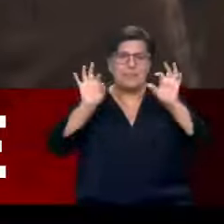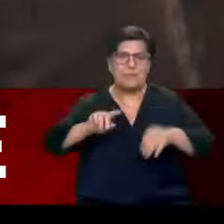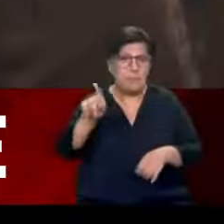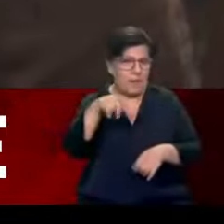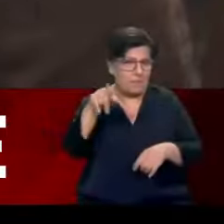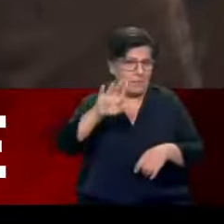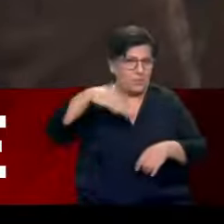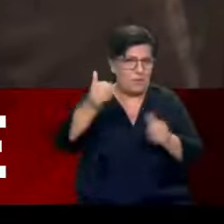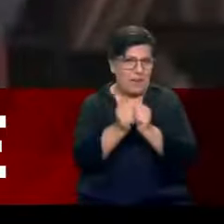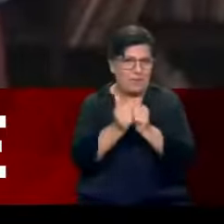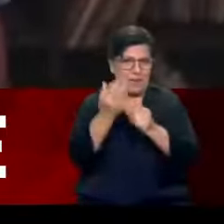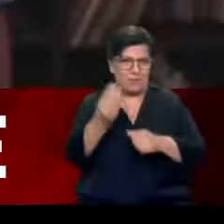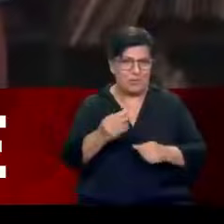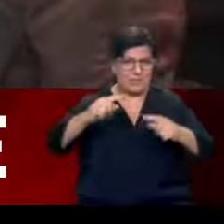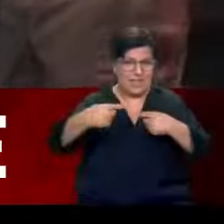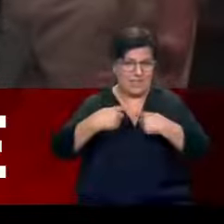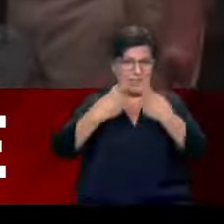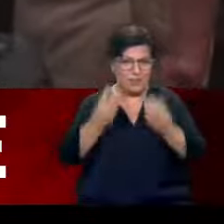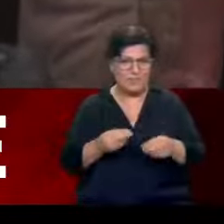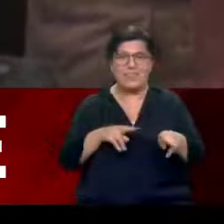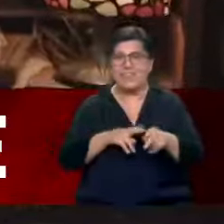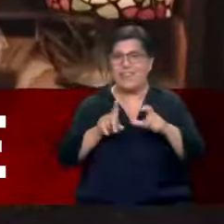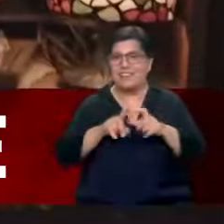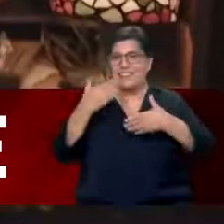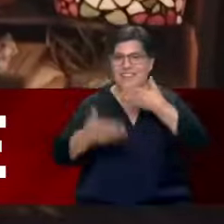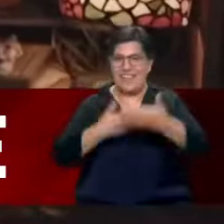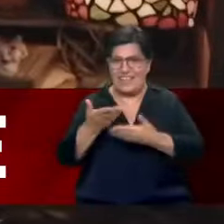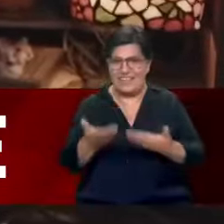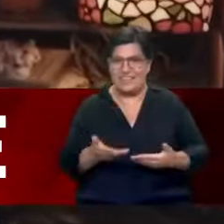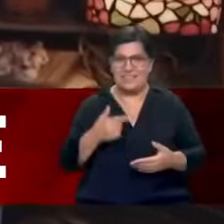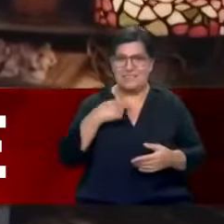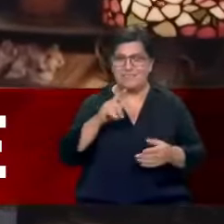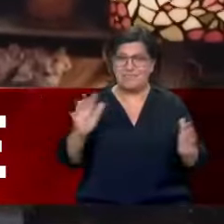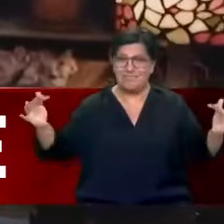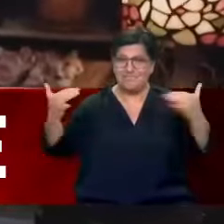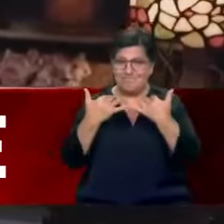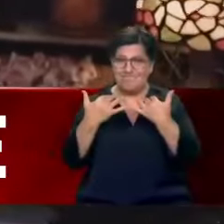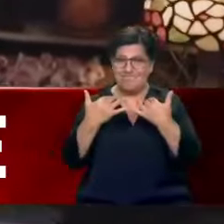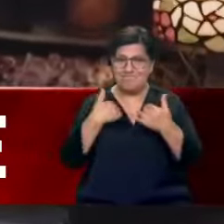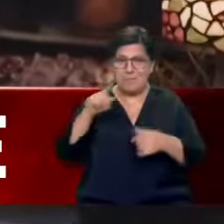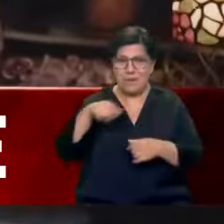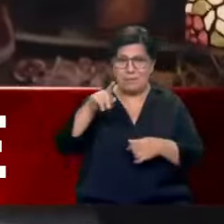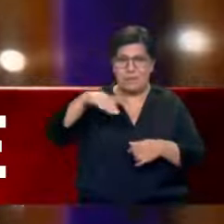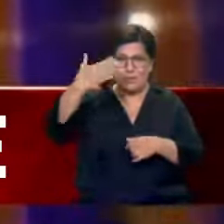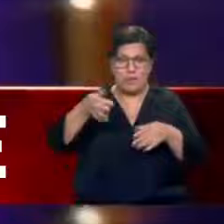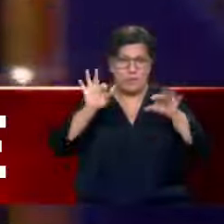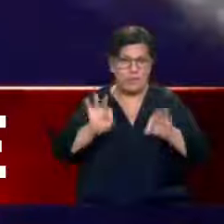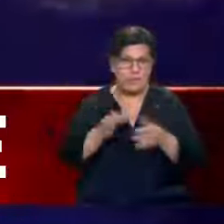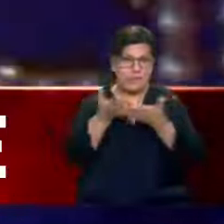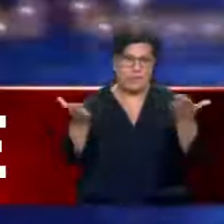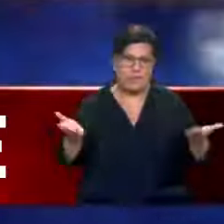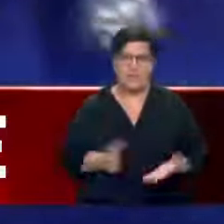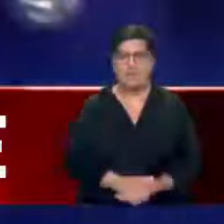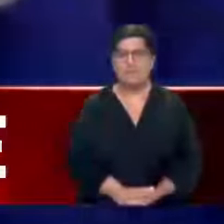sonra beraber olacağız. Takip edin Kanal D'de. Toplaşın ekran başına. Parmaktan sonra başlıyor.